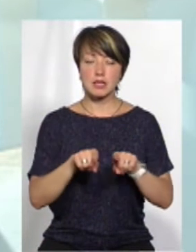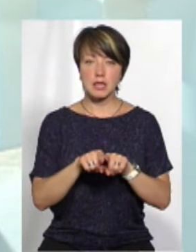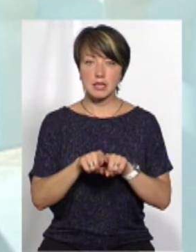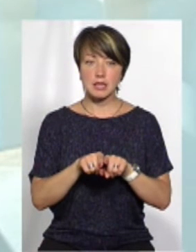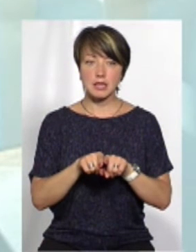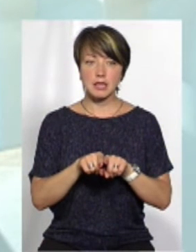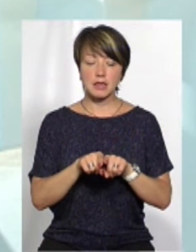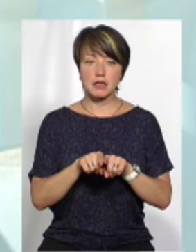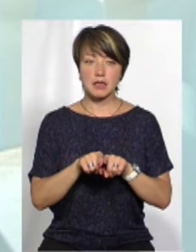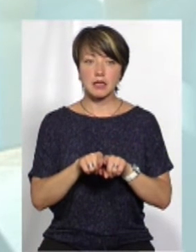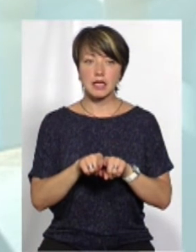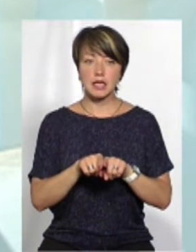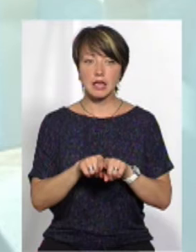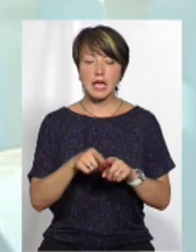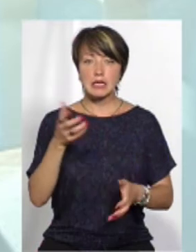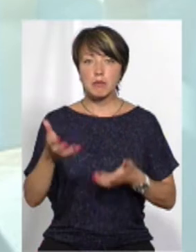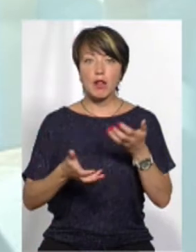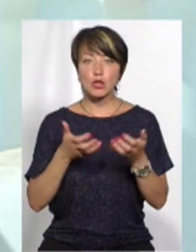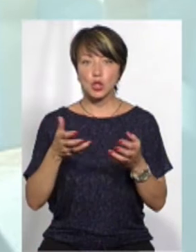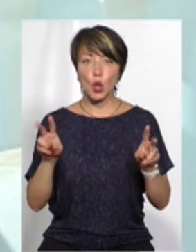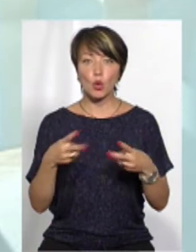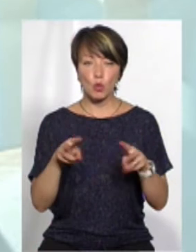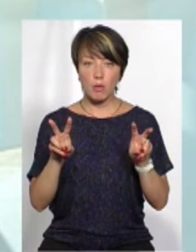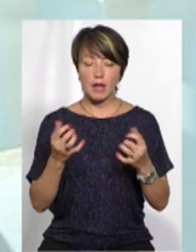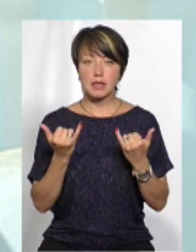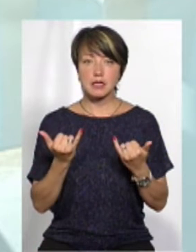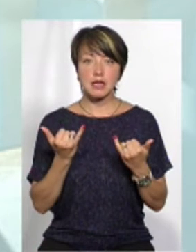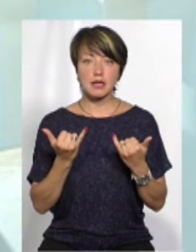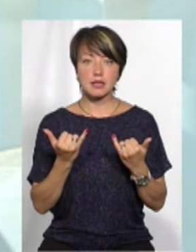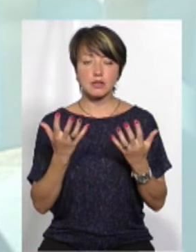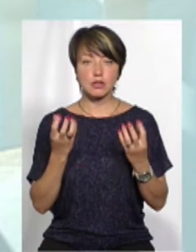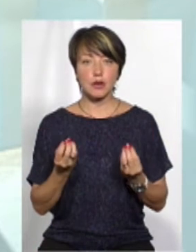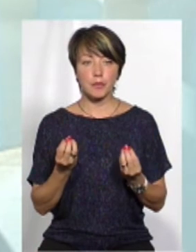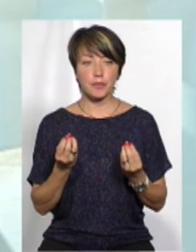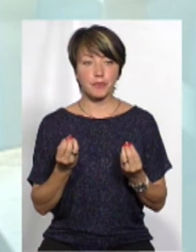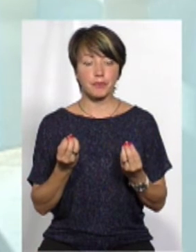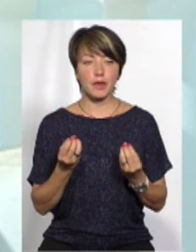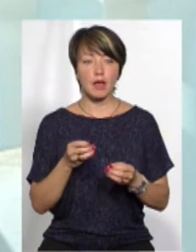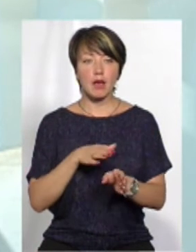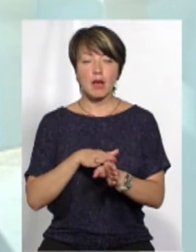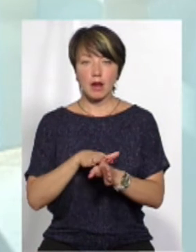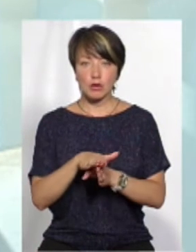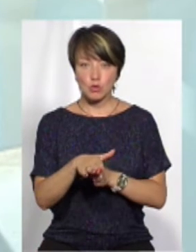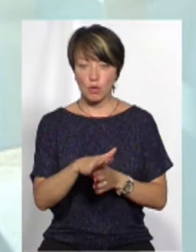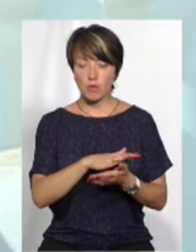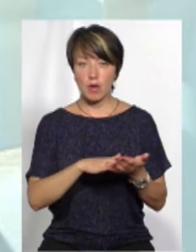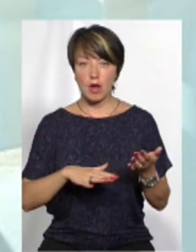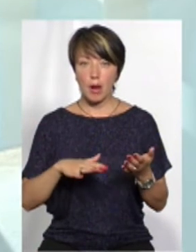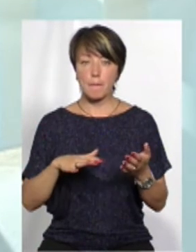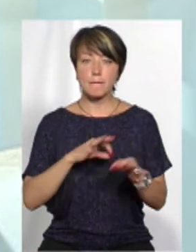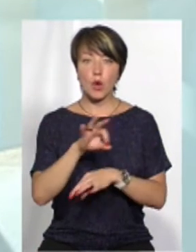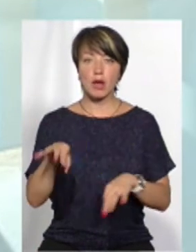організація «Спелеологічний клуб «Атлантида». Також зараз в процесі реалізації проєкт